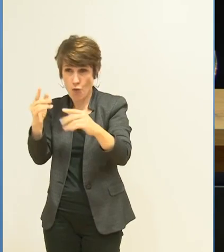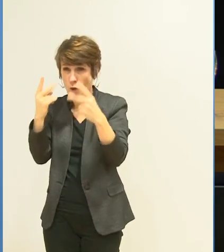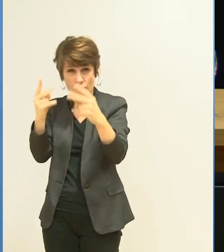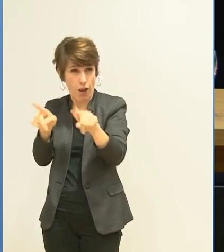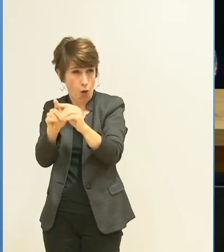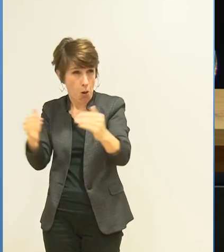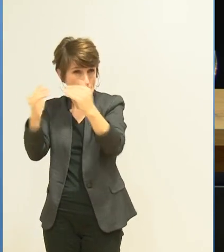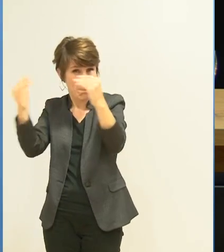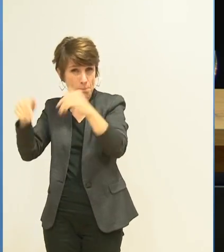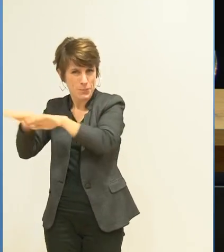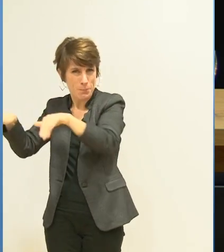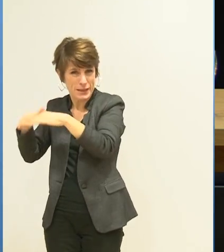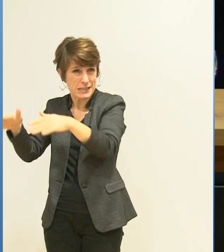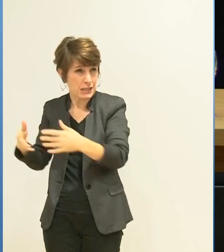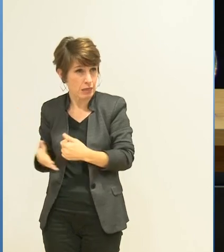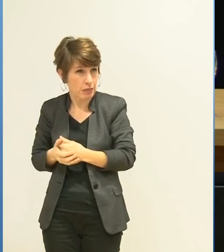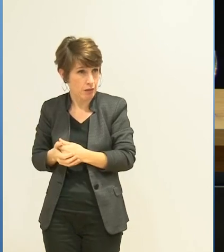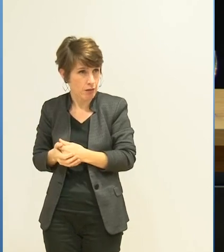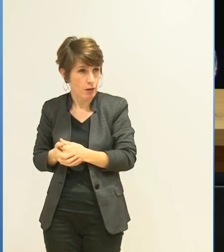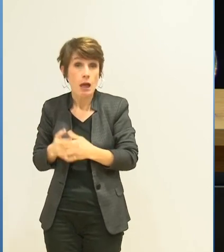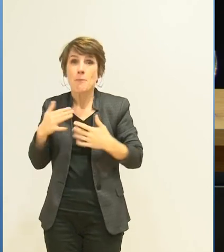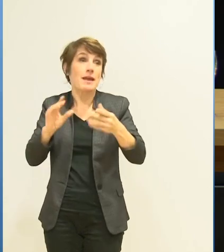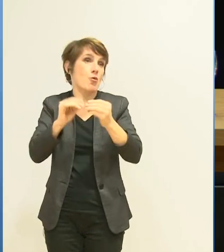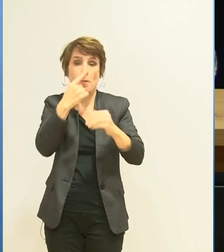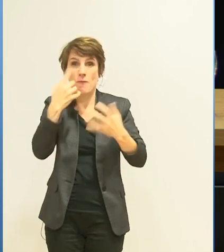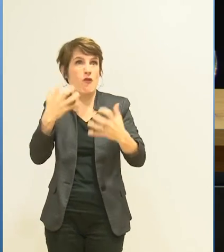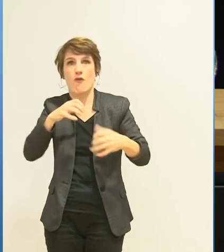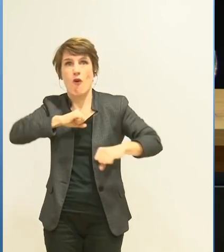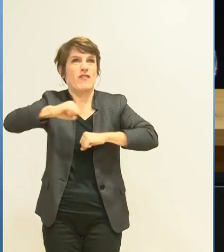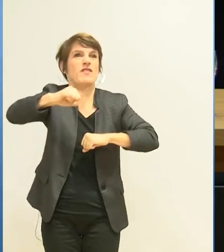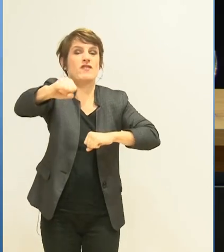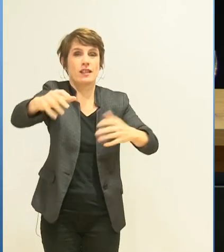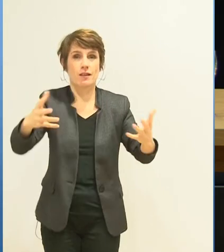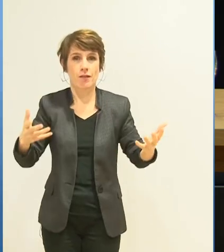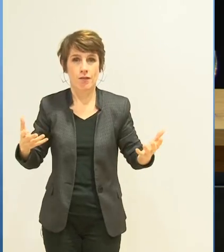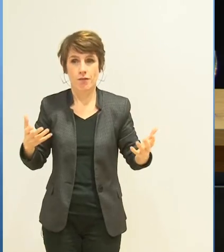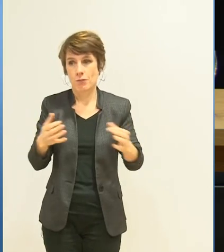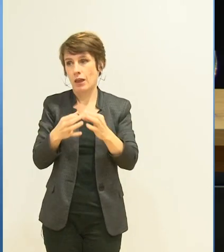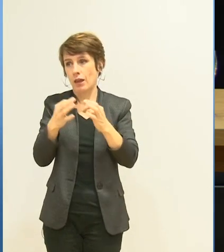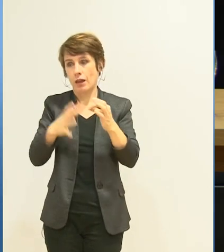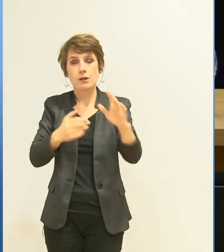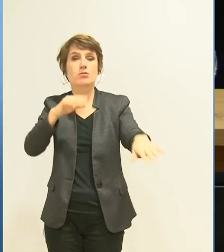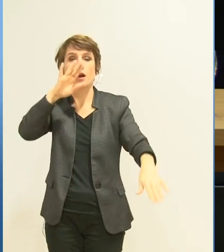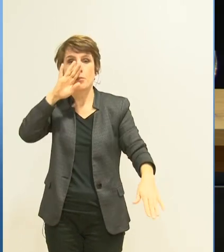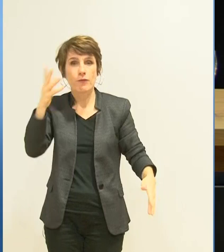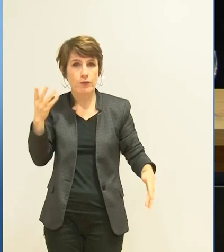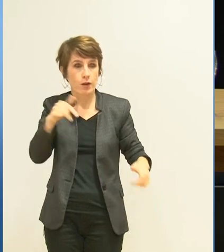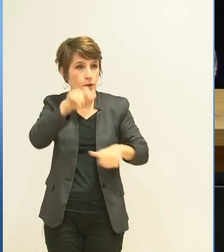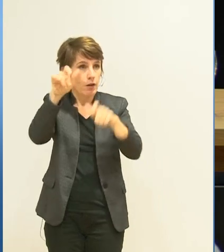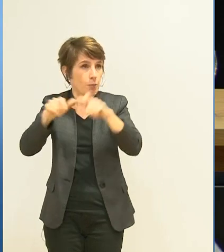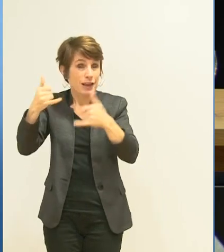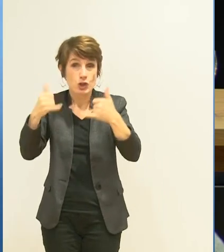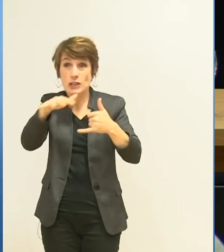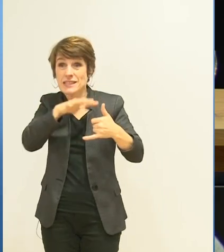vous avez voulu aller vite alors vous avez manqué deux longueurs de vue et vous n'avez même pas envisager que les prétendants pouvait venir de plus loin que la cuvette